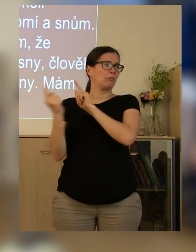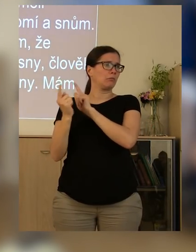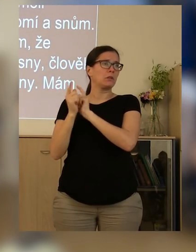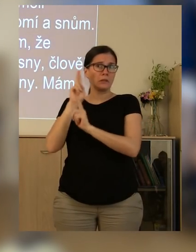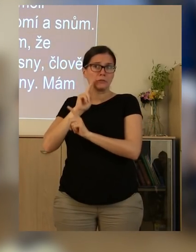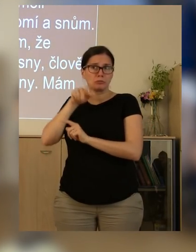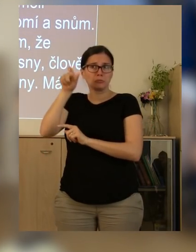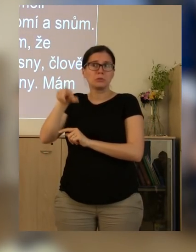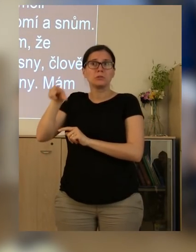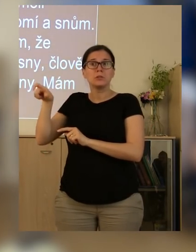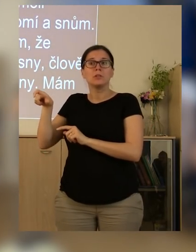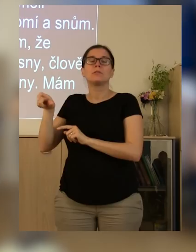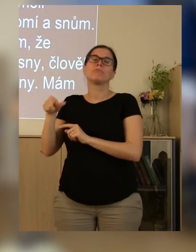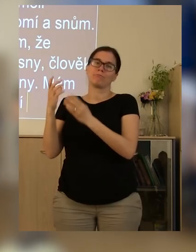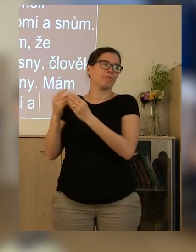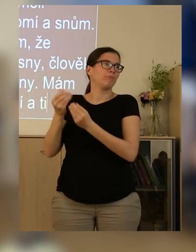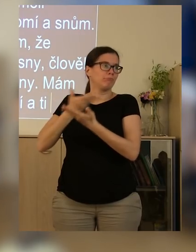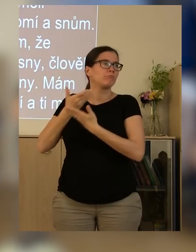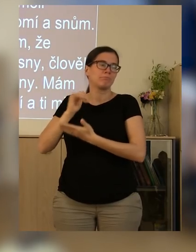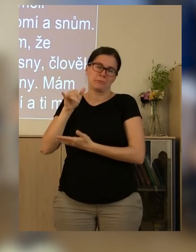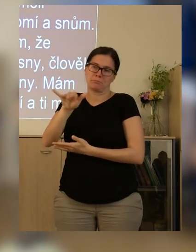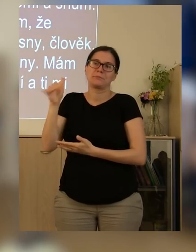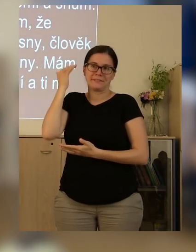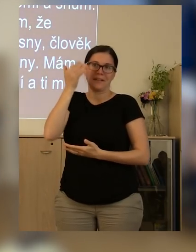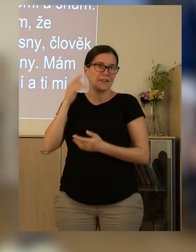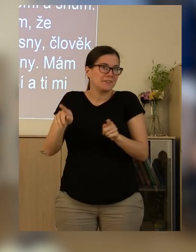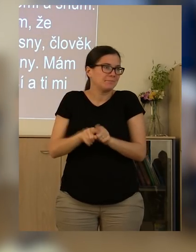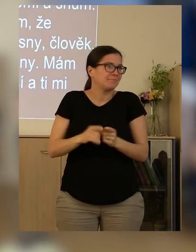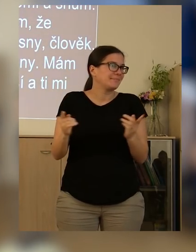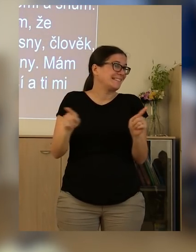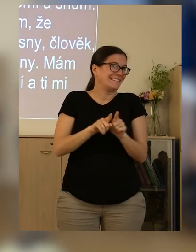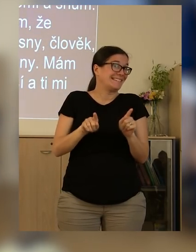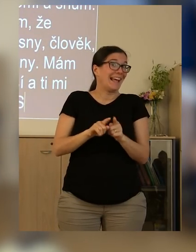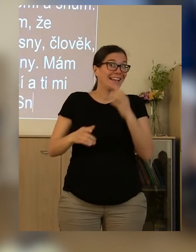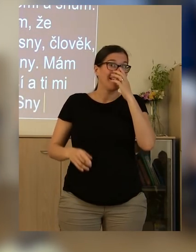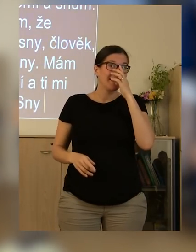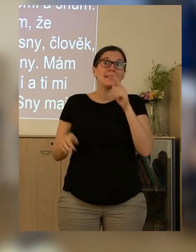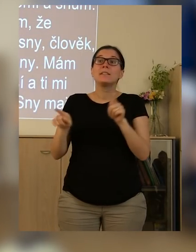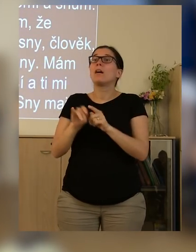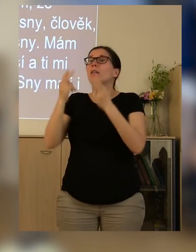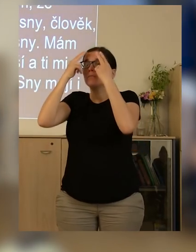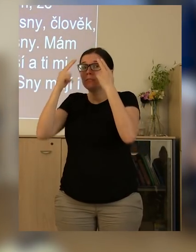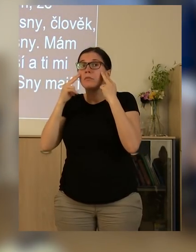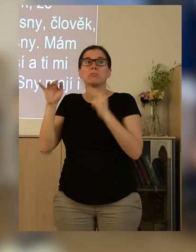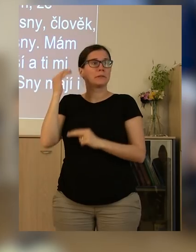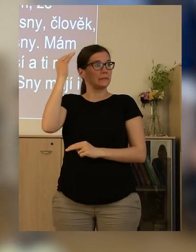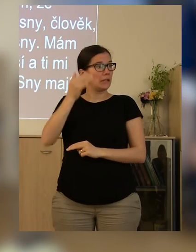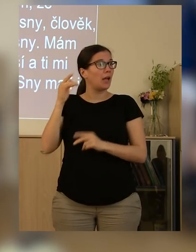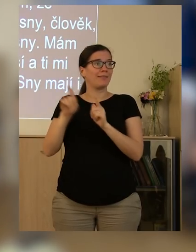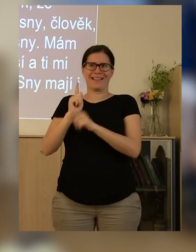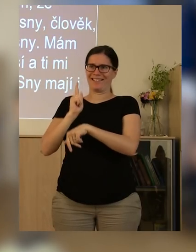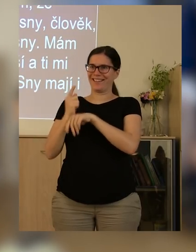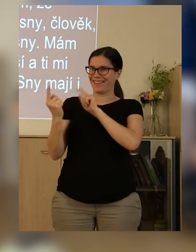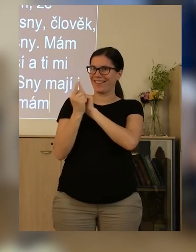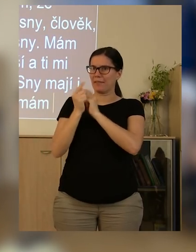a tím mi potvrzují, že mají sny. Sny mají i lidé, kteří nevidí, také mám pár klientů,